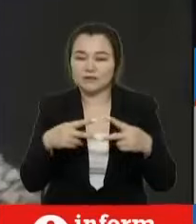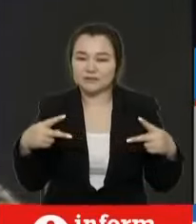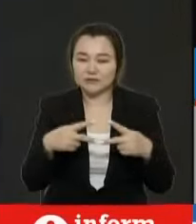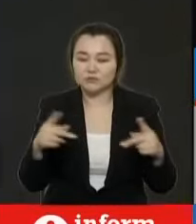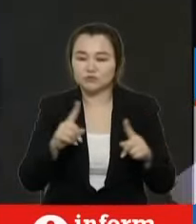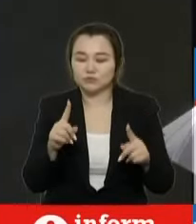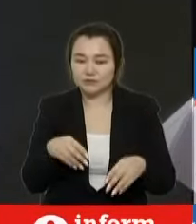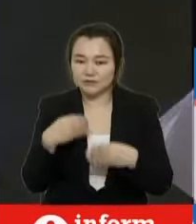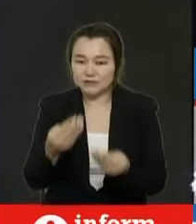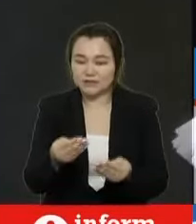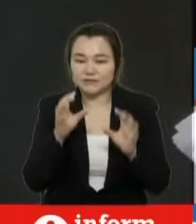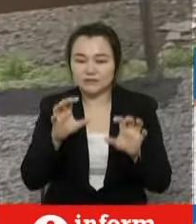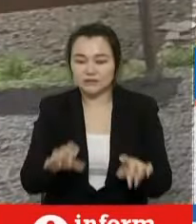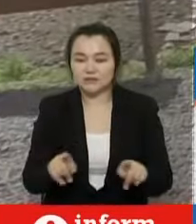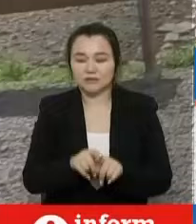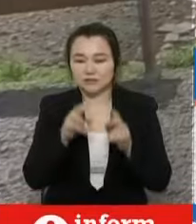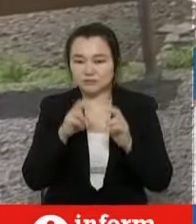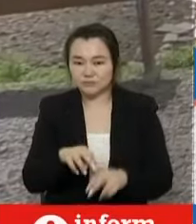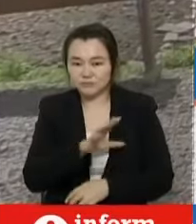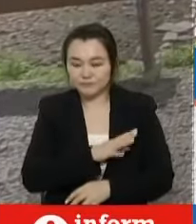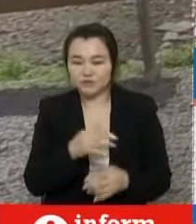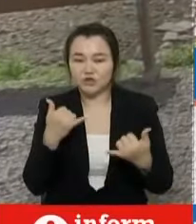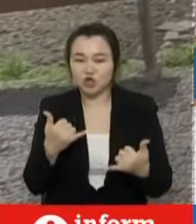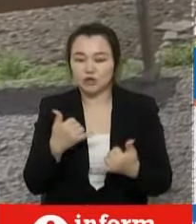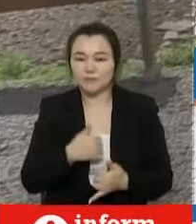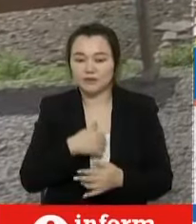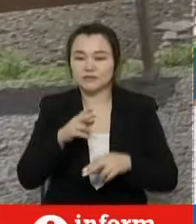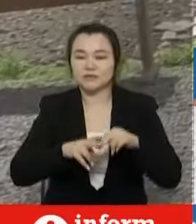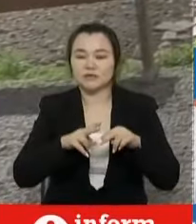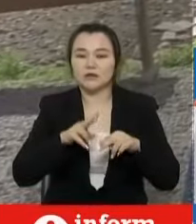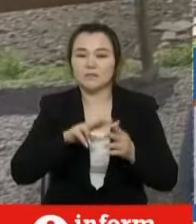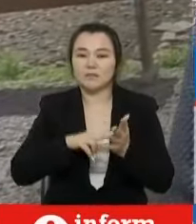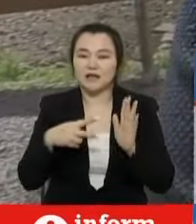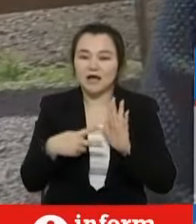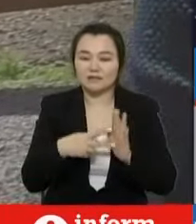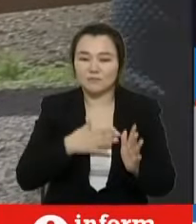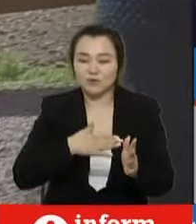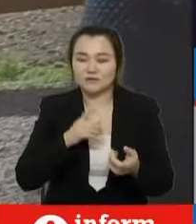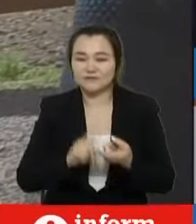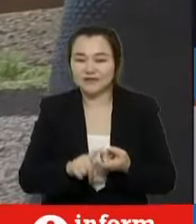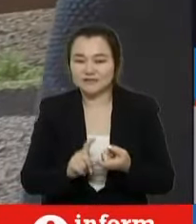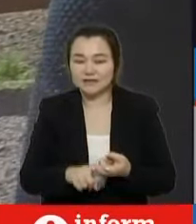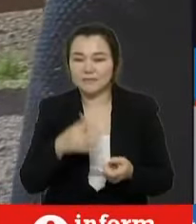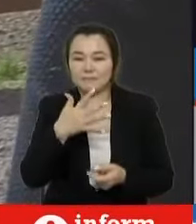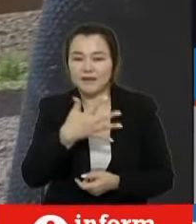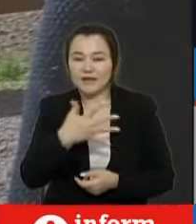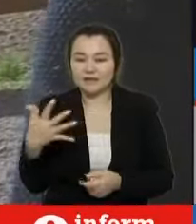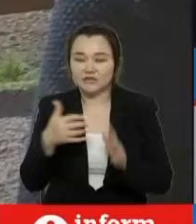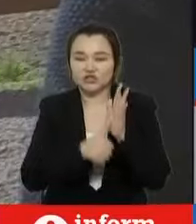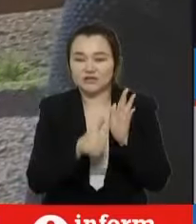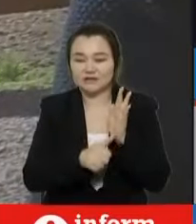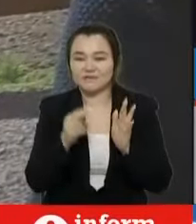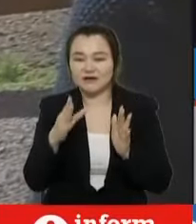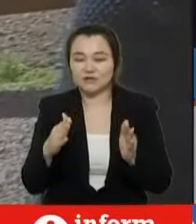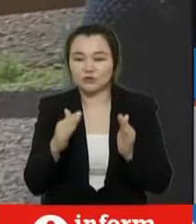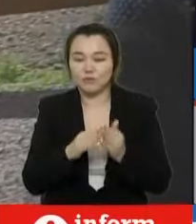беру заңда сөйтіп қарастырылған. Енді қазір деген біз салып жатқан жоспар бойынша 5 қабатты 60 пәтерлі үй